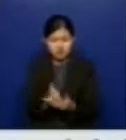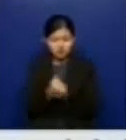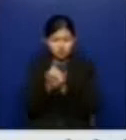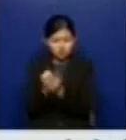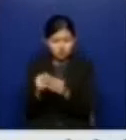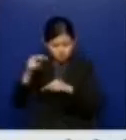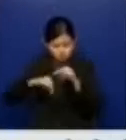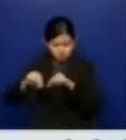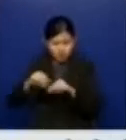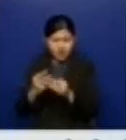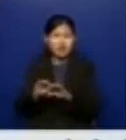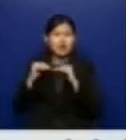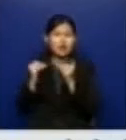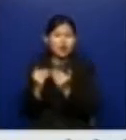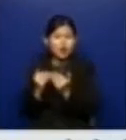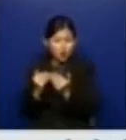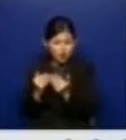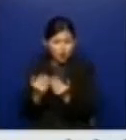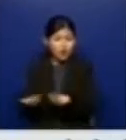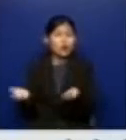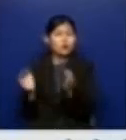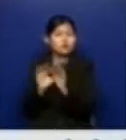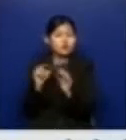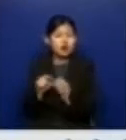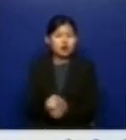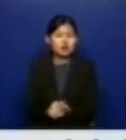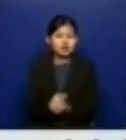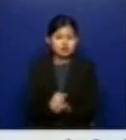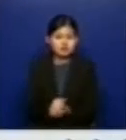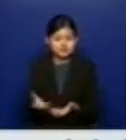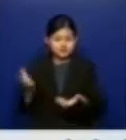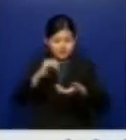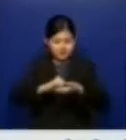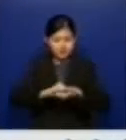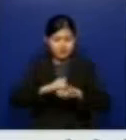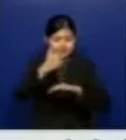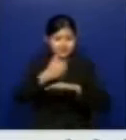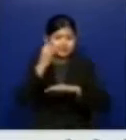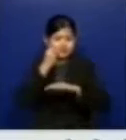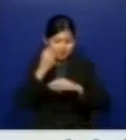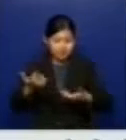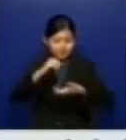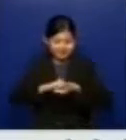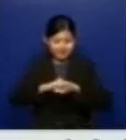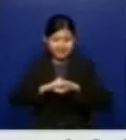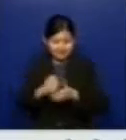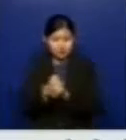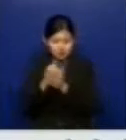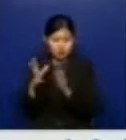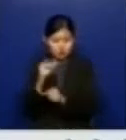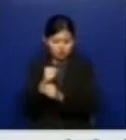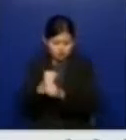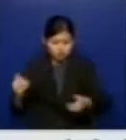วอปพล.ชลบ.นะครับก็ร่วมมือกับกำนันผู้ใหญ่บ้านเป็นลูกทีมของกำนันผู้ใหญ่บ้าน